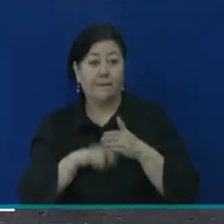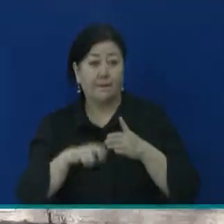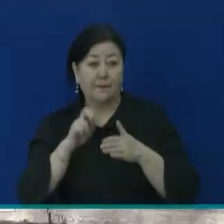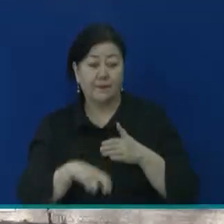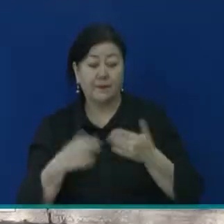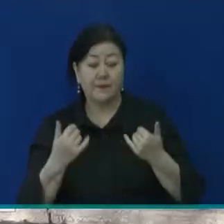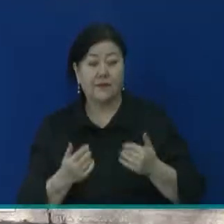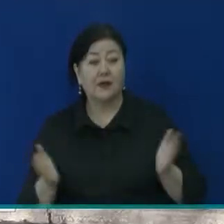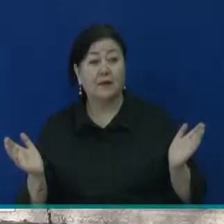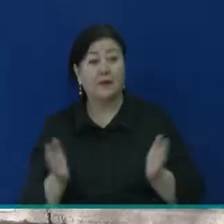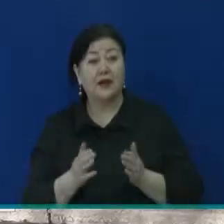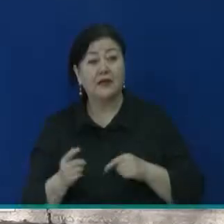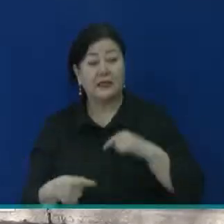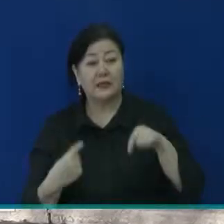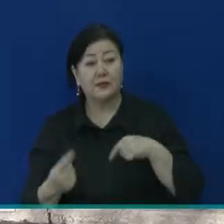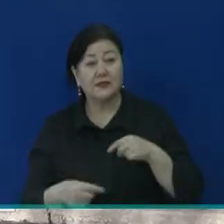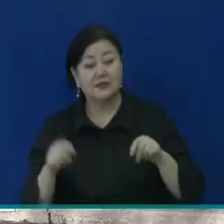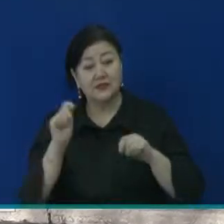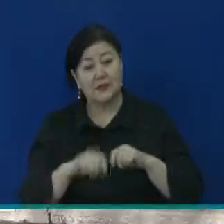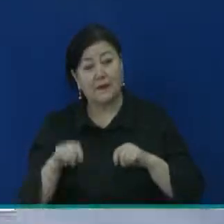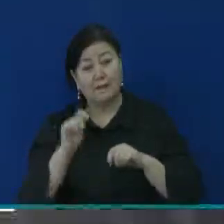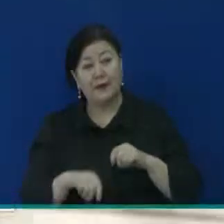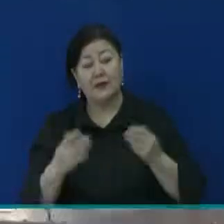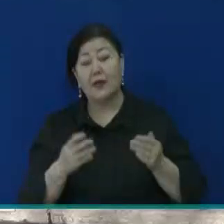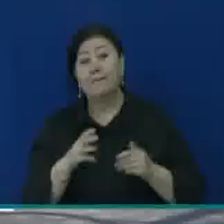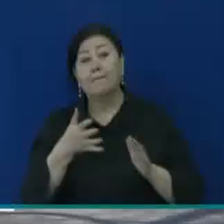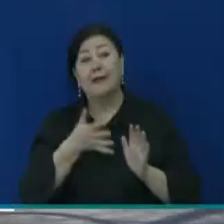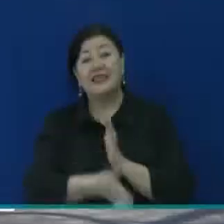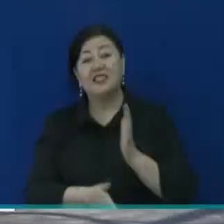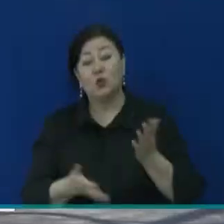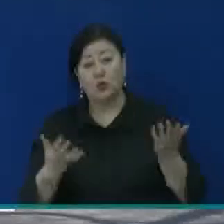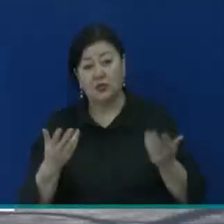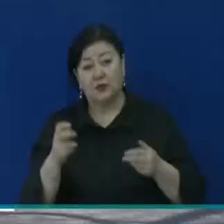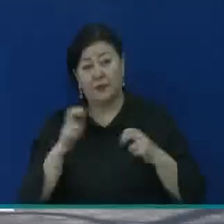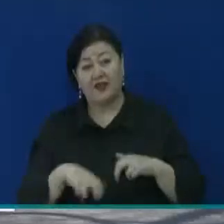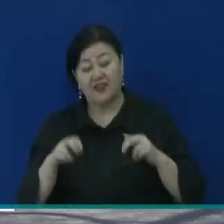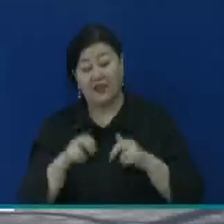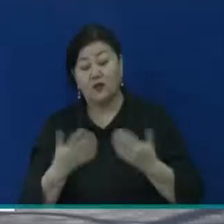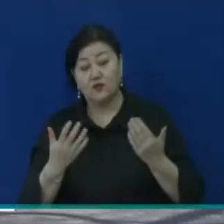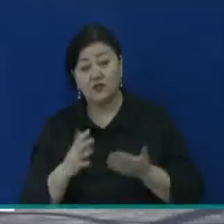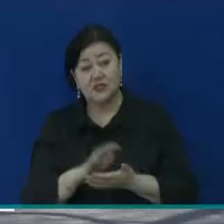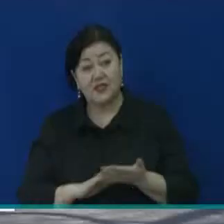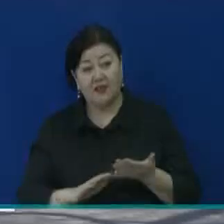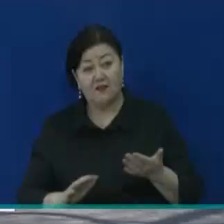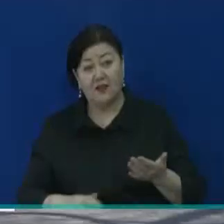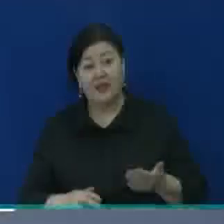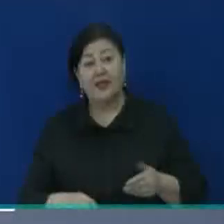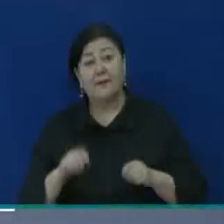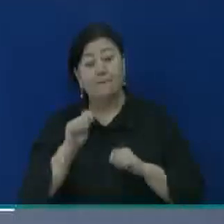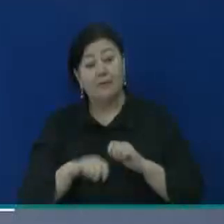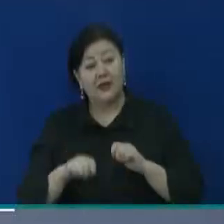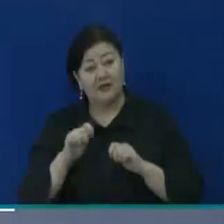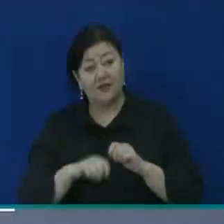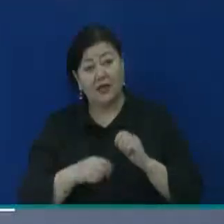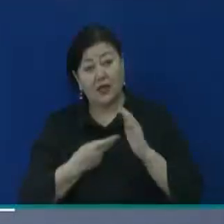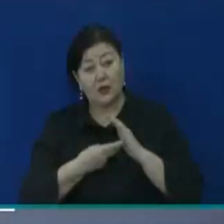Шағын кәсіпкерлік субъектілеріне тексеру жүргізуге арнайы мораторий қолданылады. Осыған байланысты келіп түскен өтініштер бойынша тексеру жұмыстары